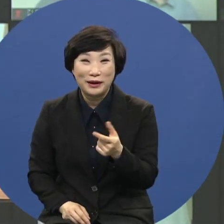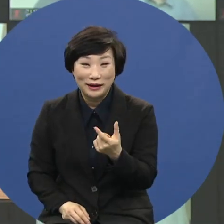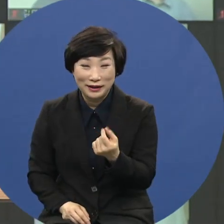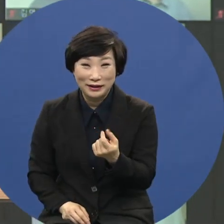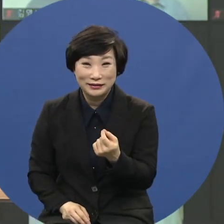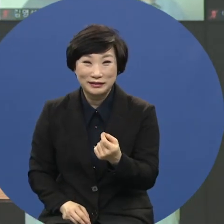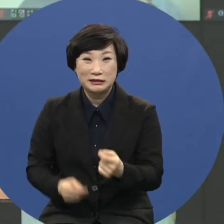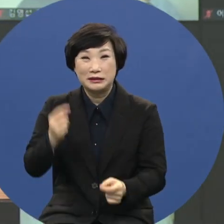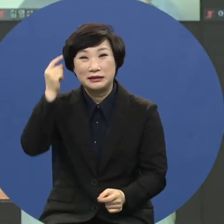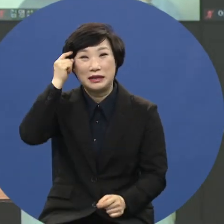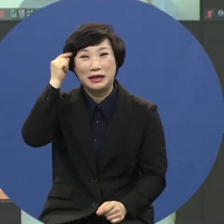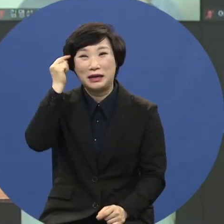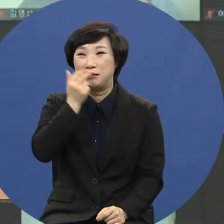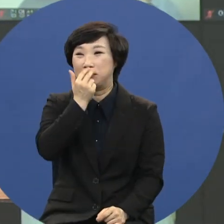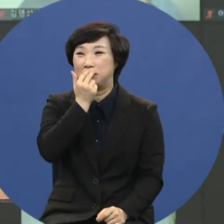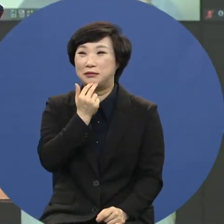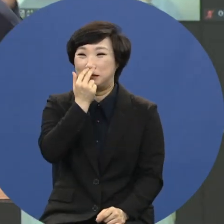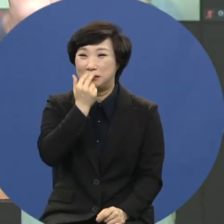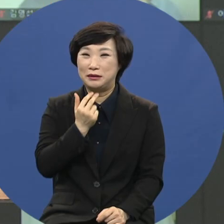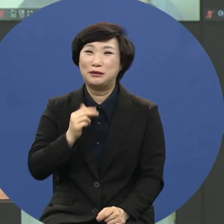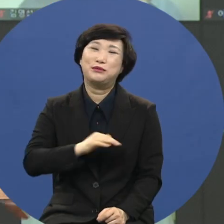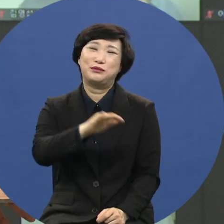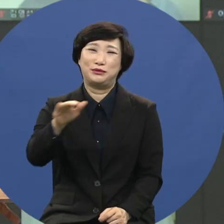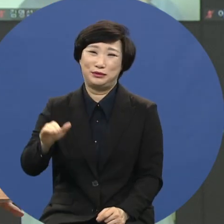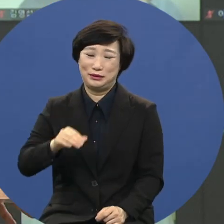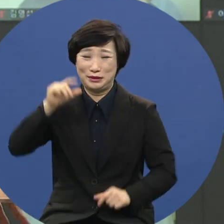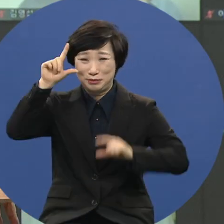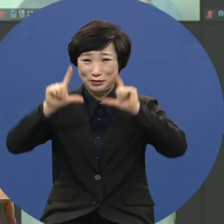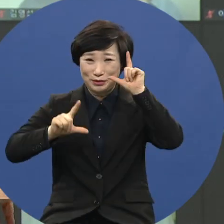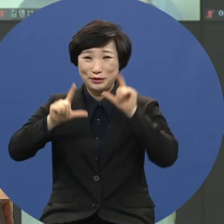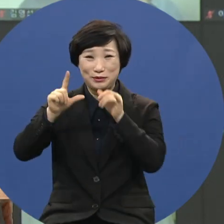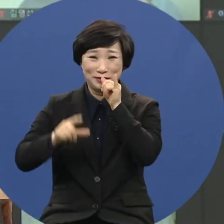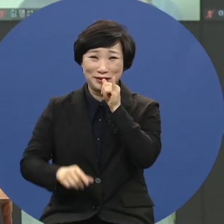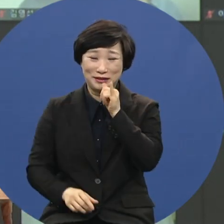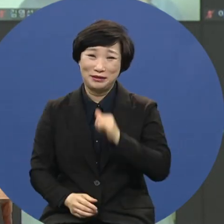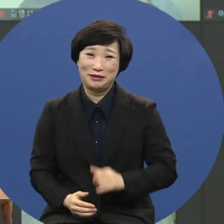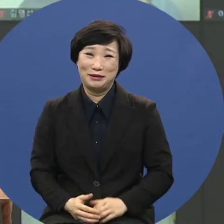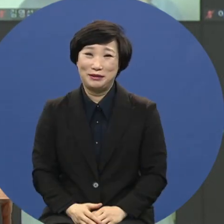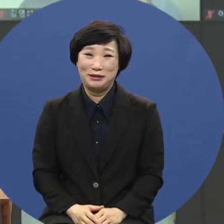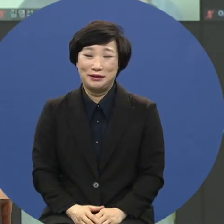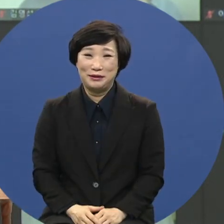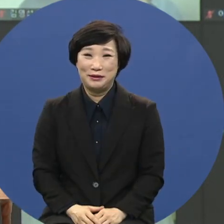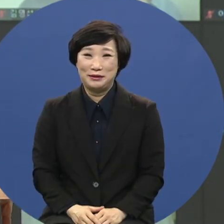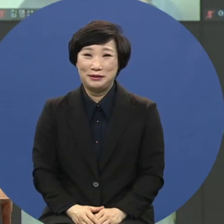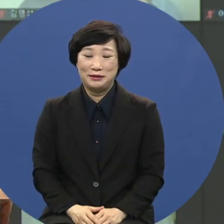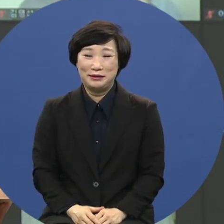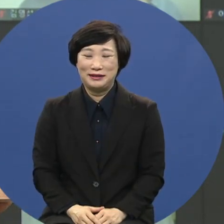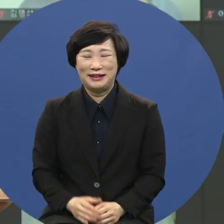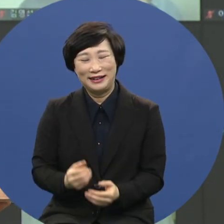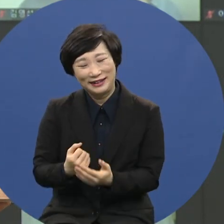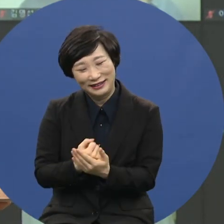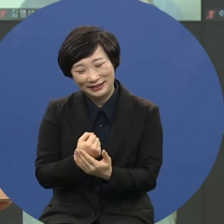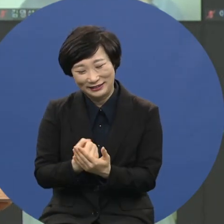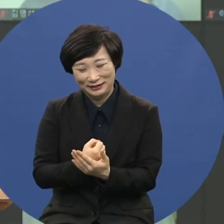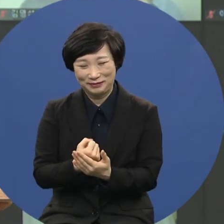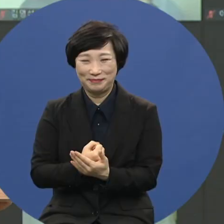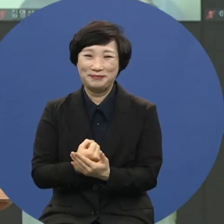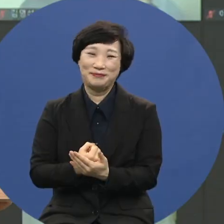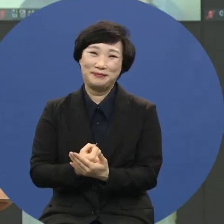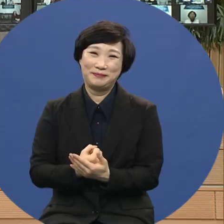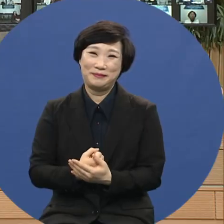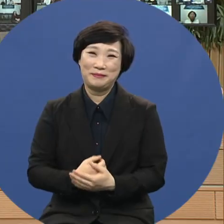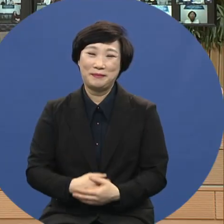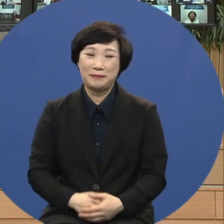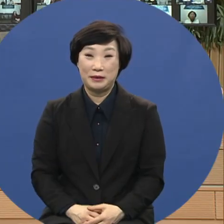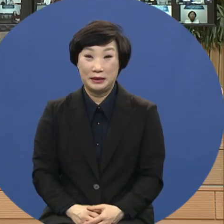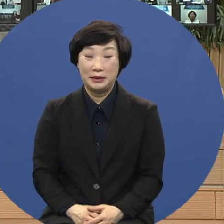이렇게 철없는 우리의 모습들을 가만히 바라보면 참 안타깝게